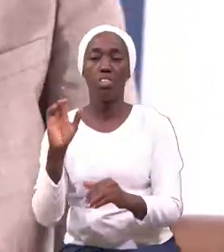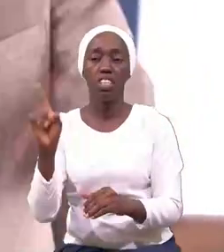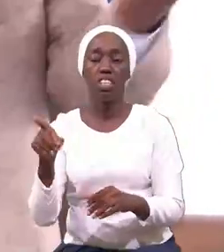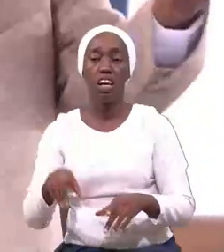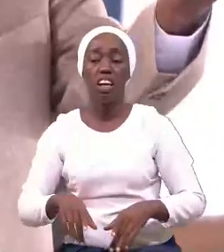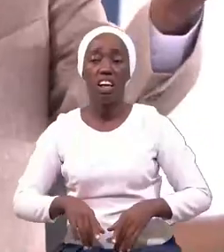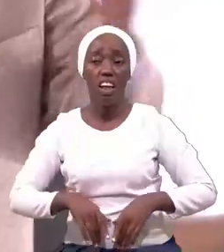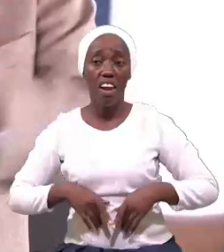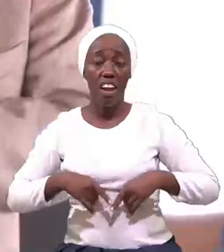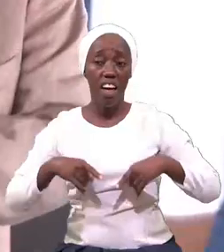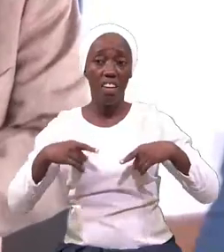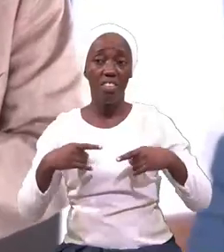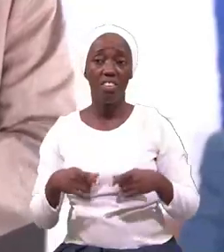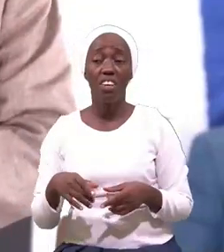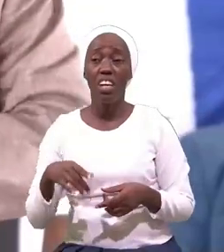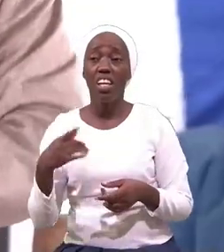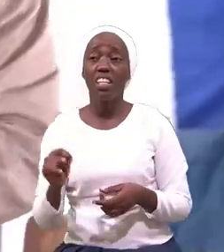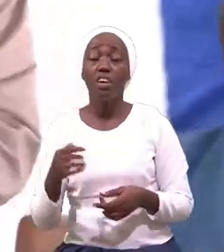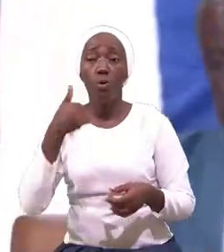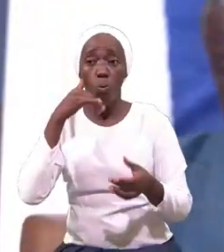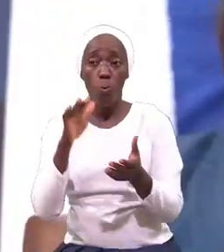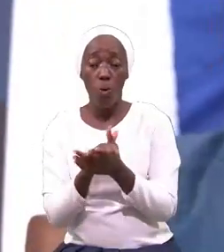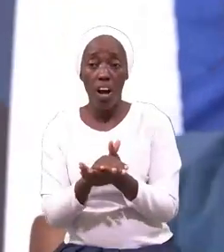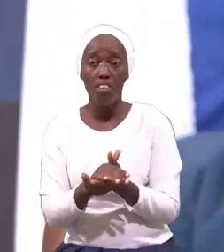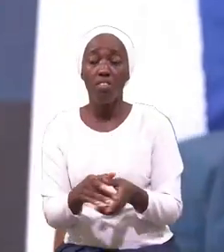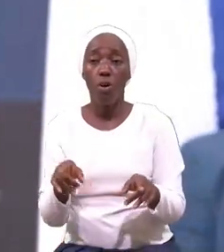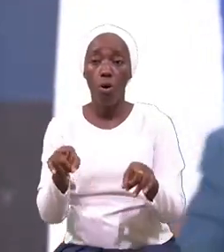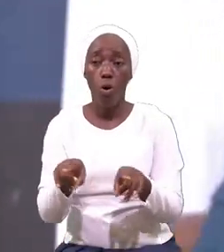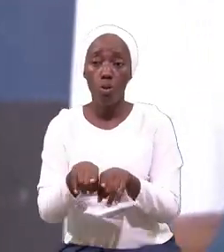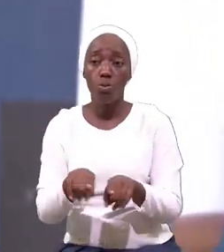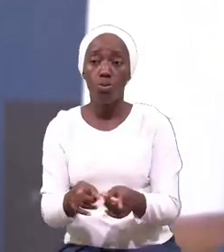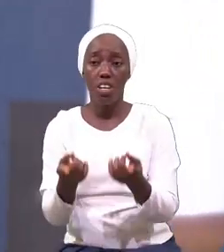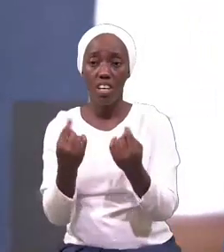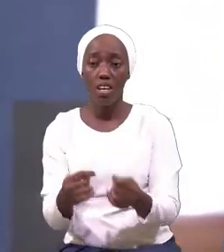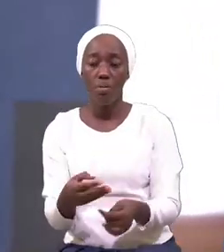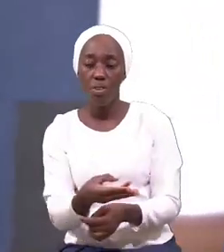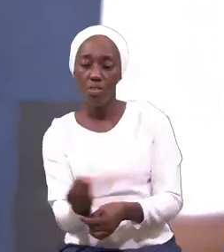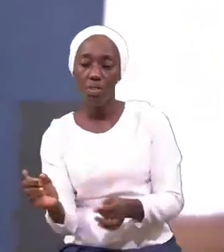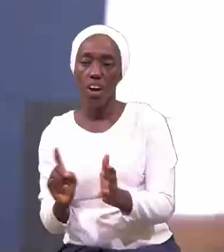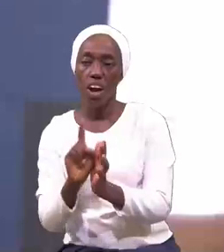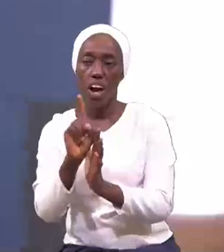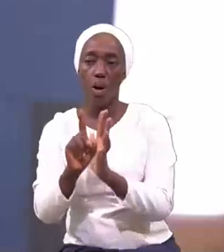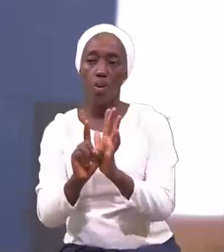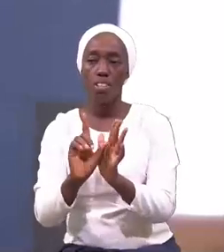Et la femme est venue après, le même jour, quelques heures après.